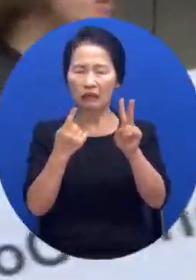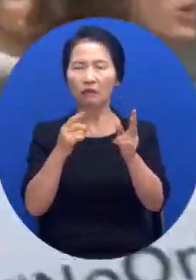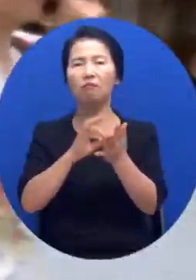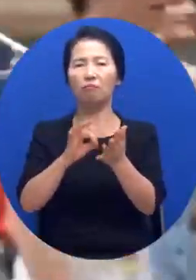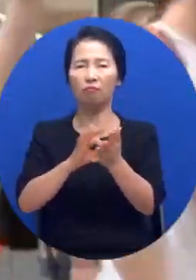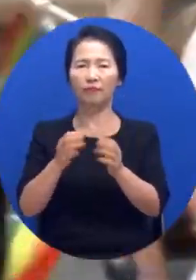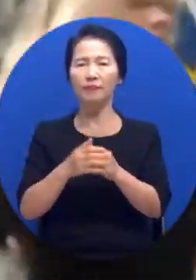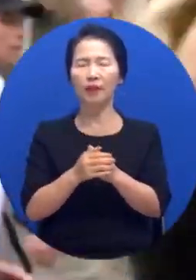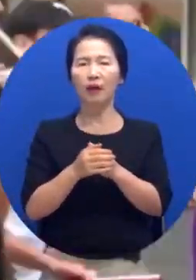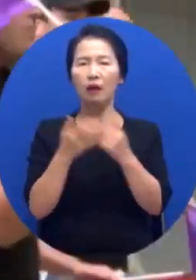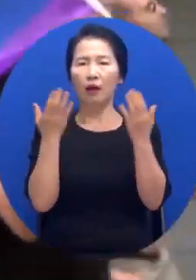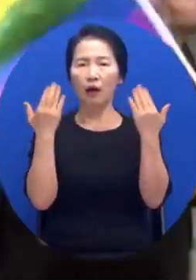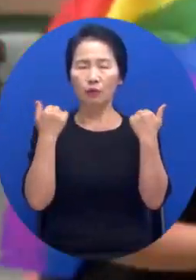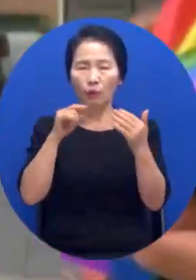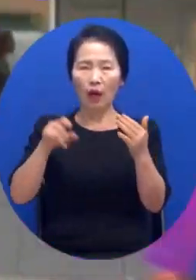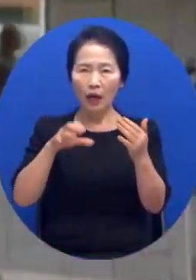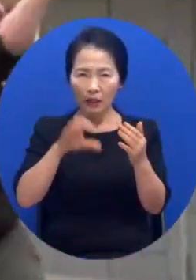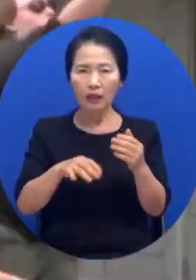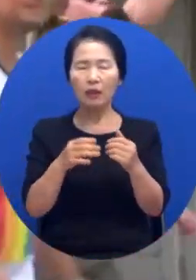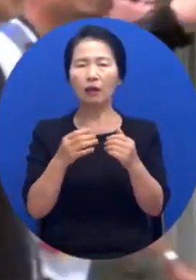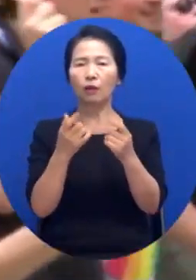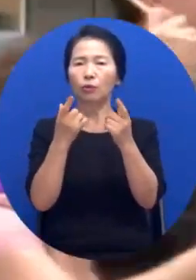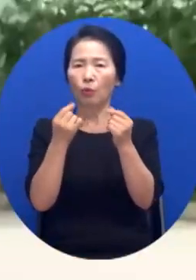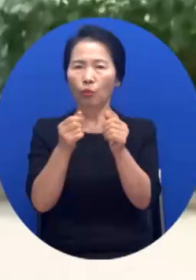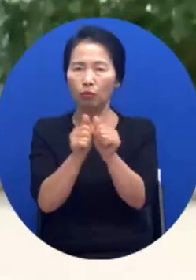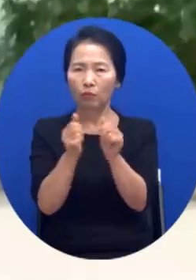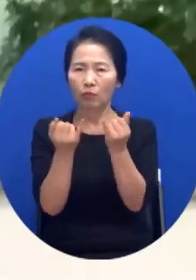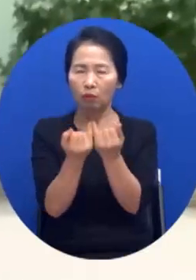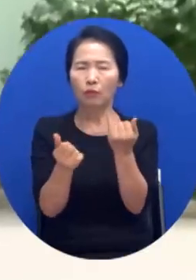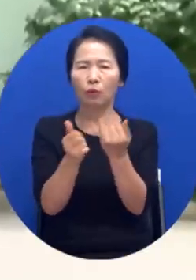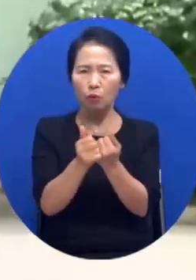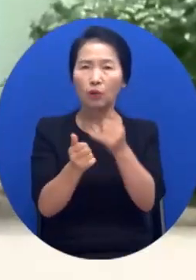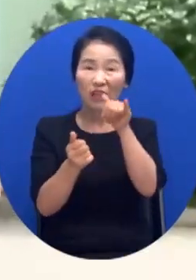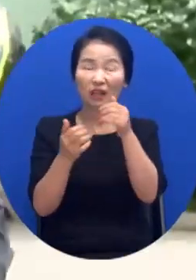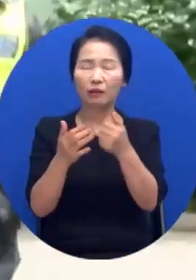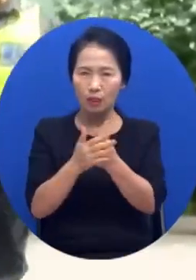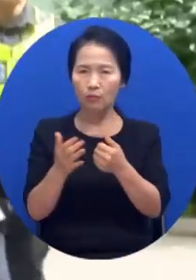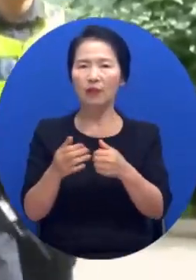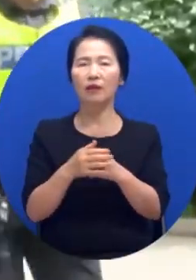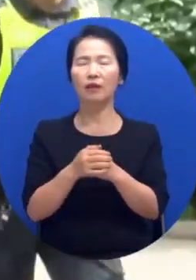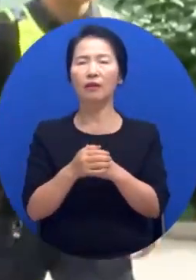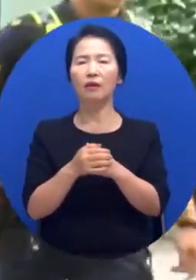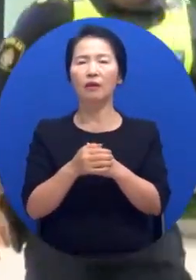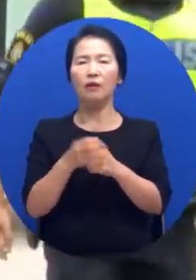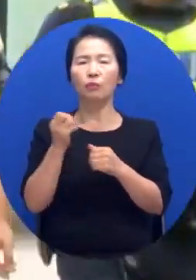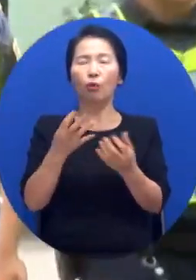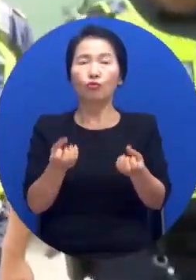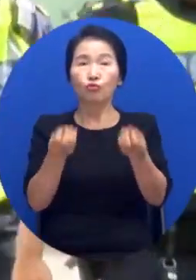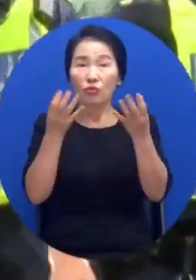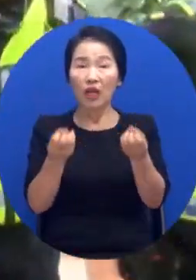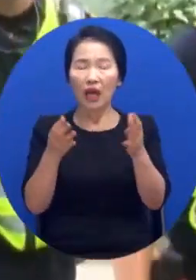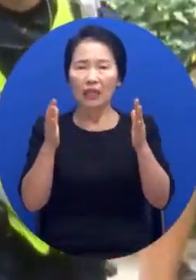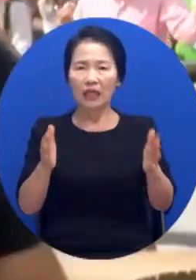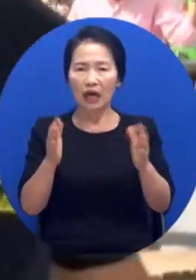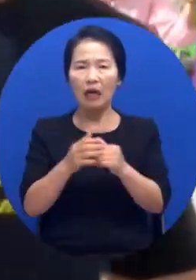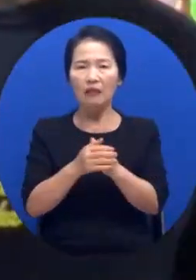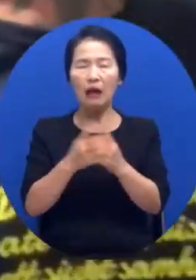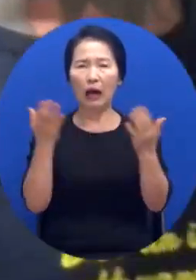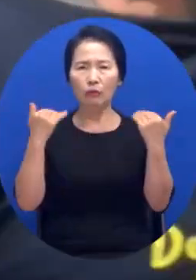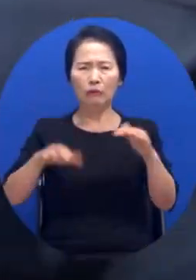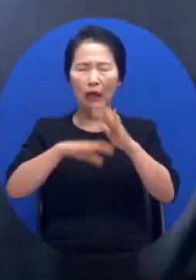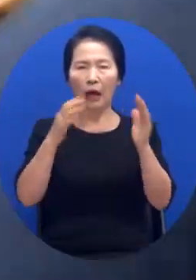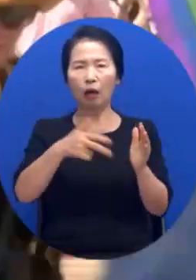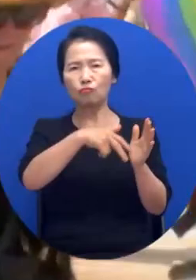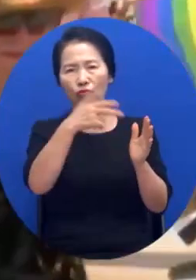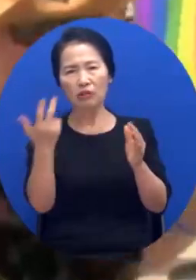학급 내 동성결혼 부모가 있다는 이유에서입니다 또 동성애 축제 기간에는 학교 전체가 무지개 깃발 로 꾸며